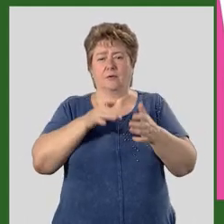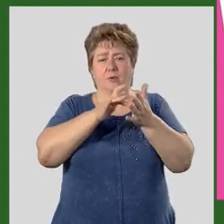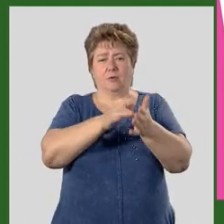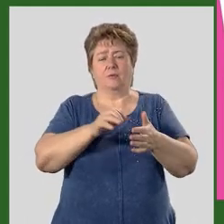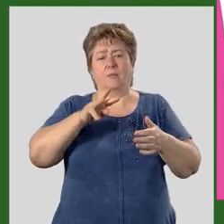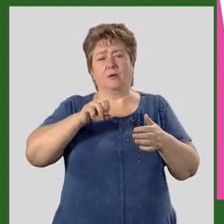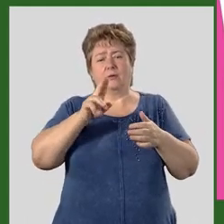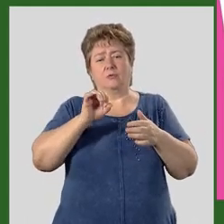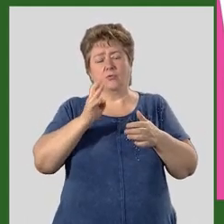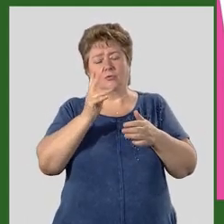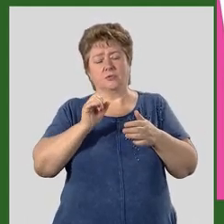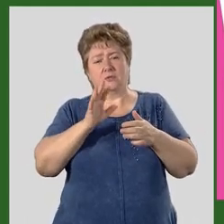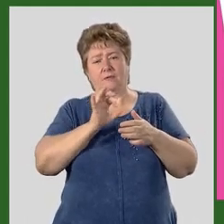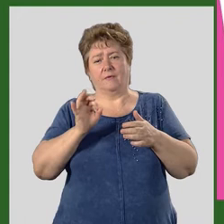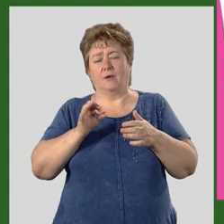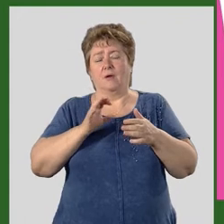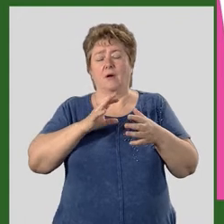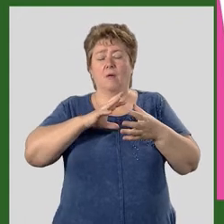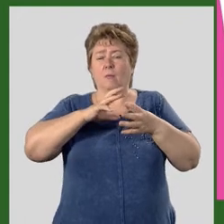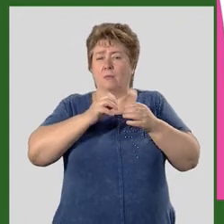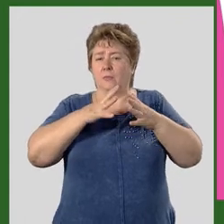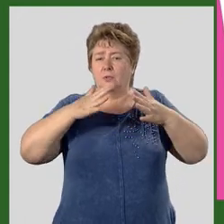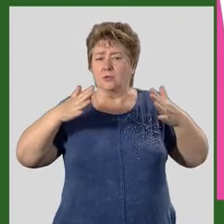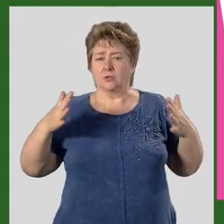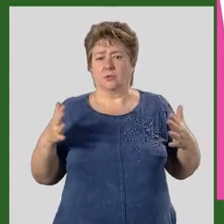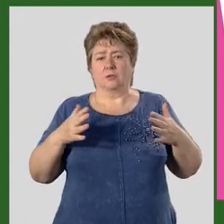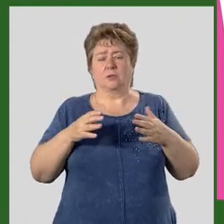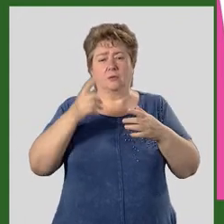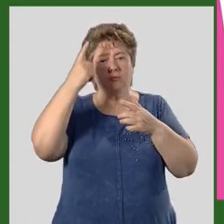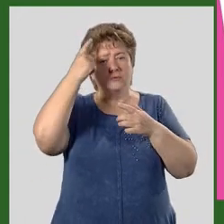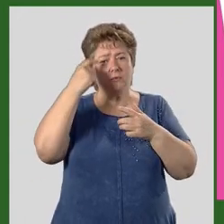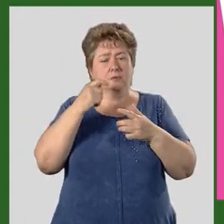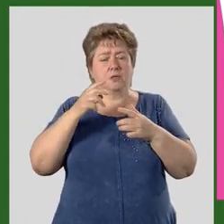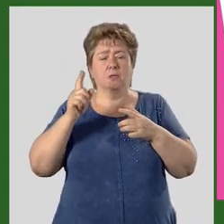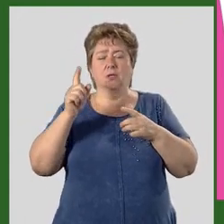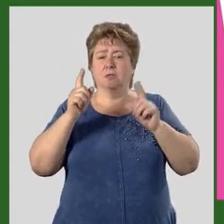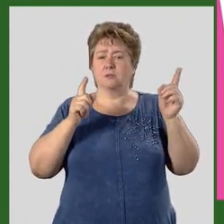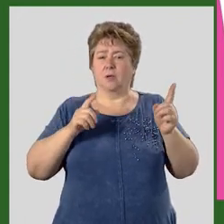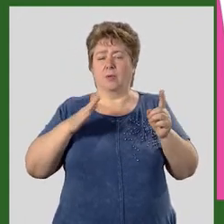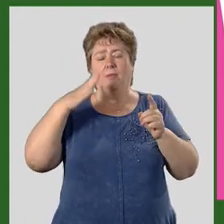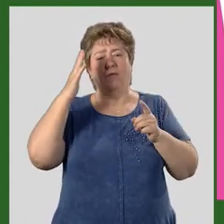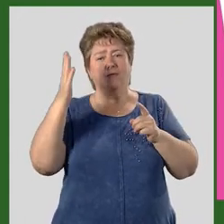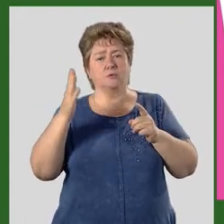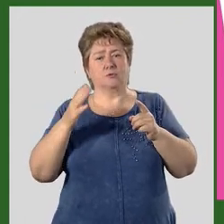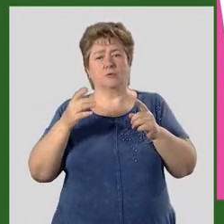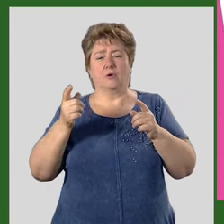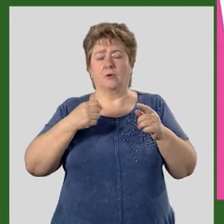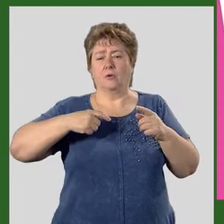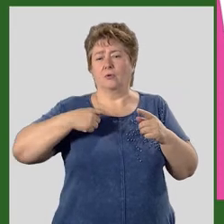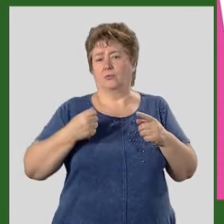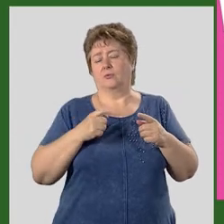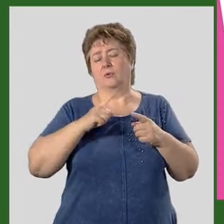походы Александра Македонского значительно расширили познания Запада и Востока друг о